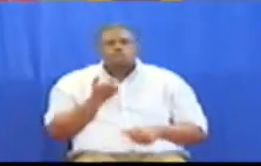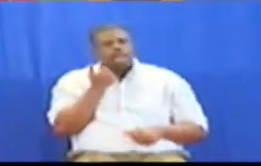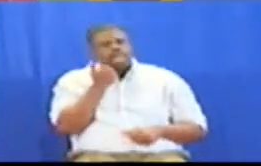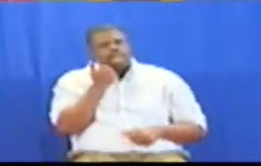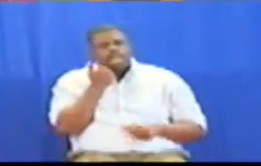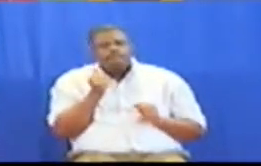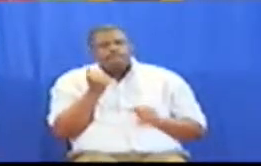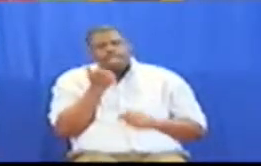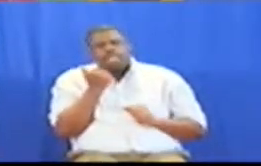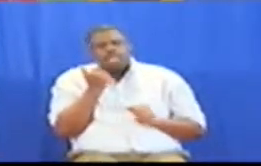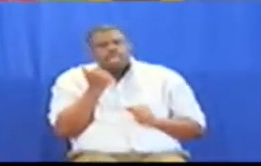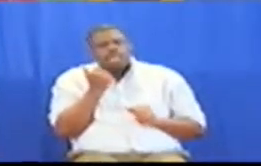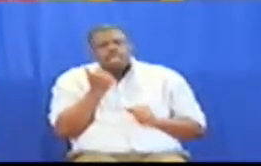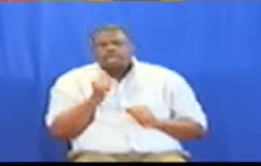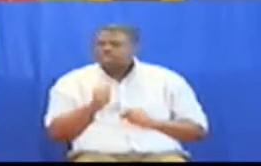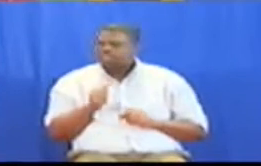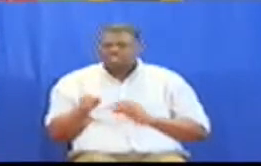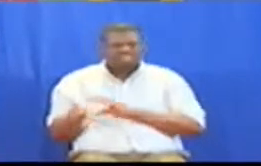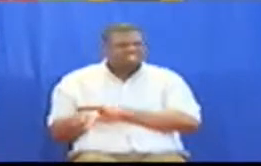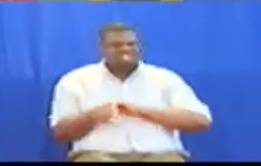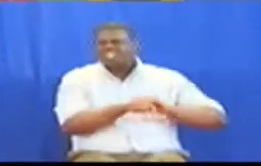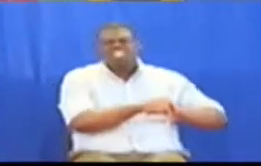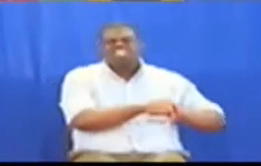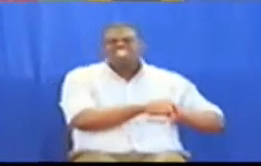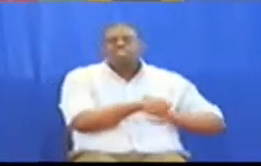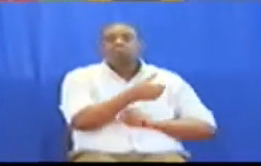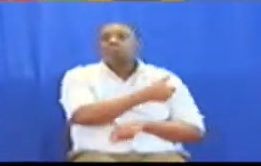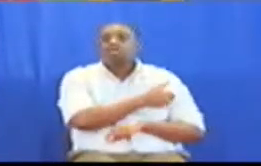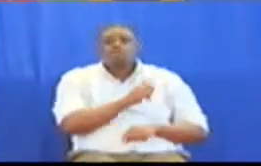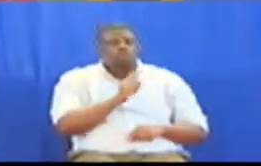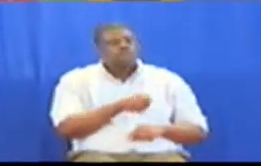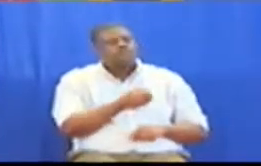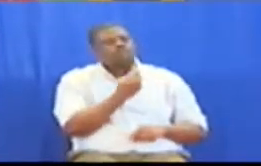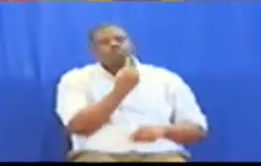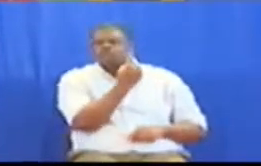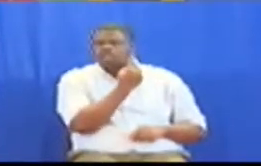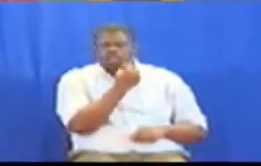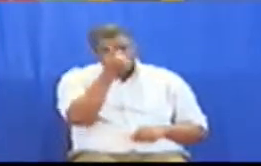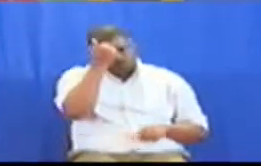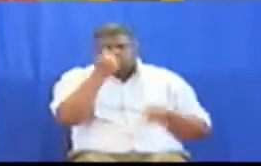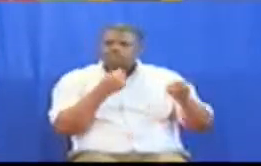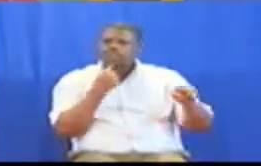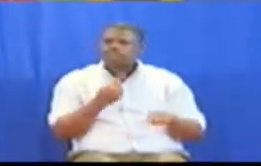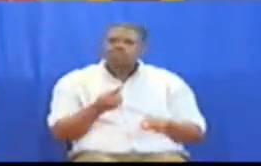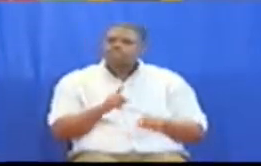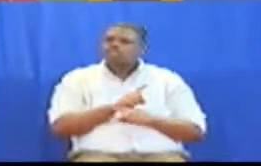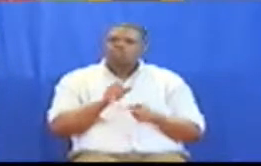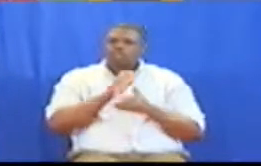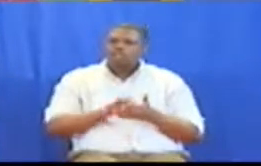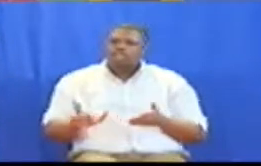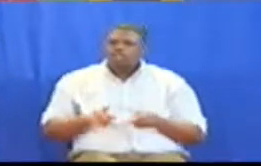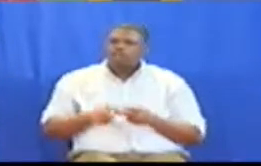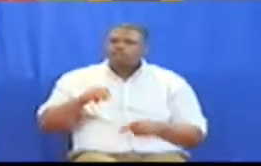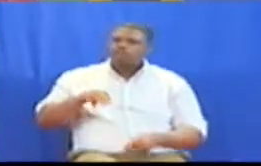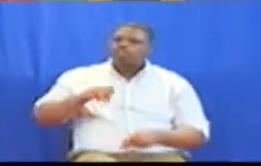hospitali. Nikapima wanakuambia wewe tulia. Kuna dawa moja inaitwa Mchana. Kwa hiyo nikamkumbuka, nikasema si ajabu ameshaanza kunywa Mchana